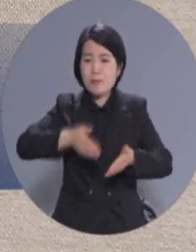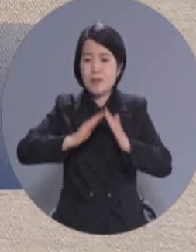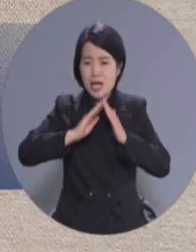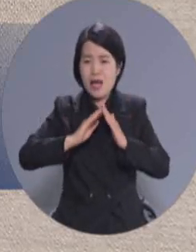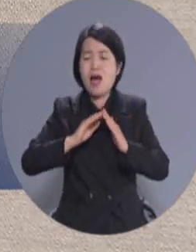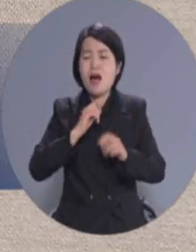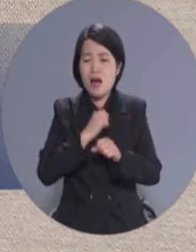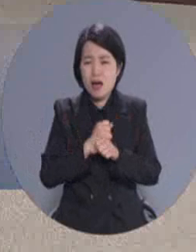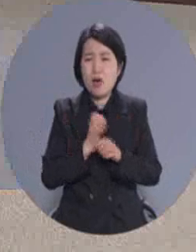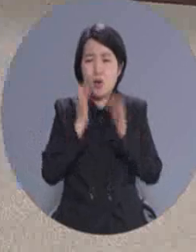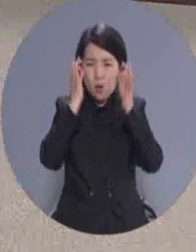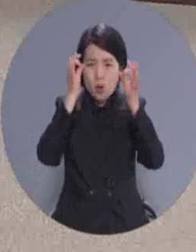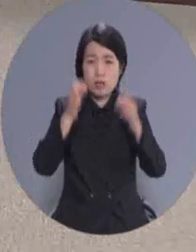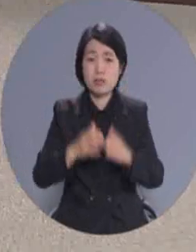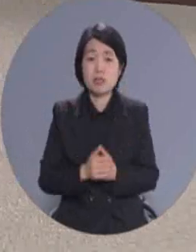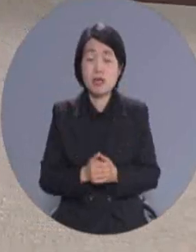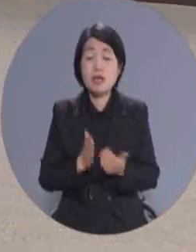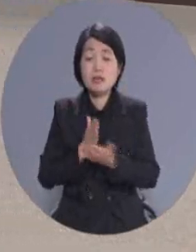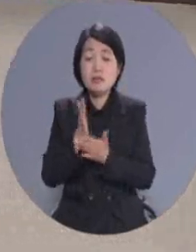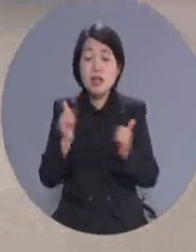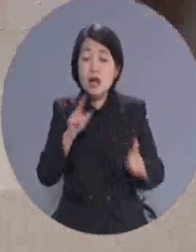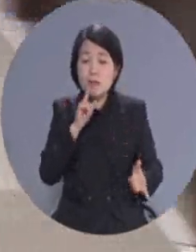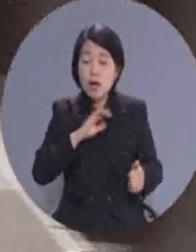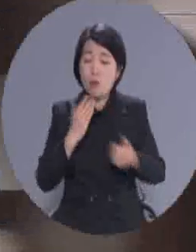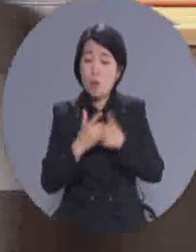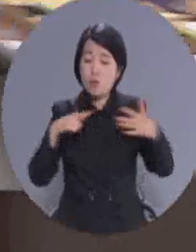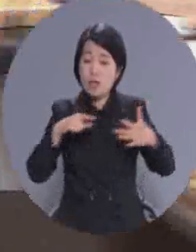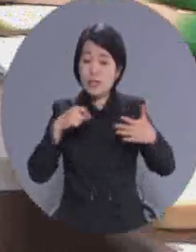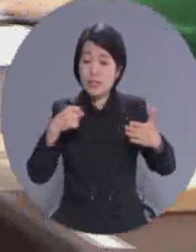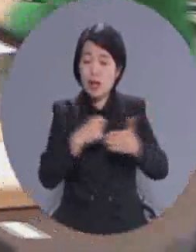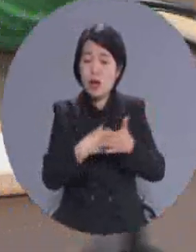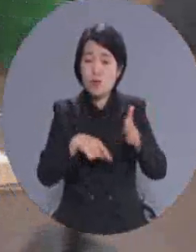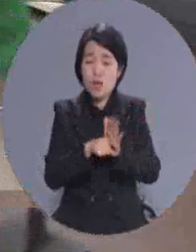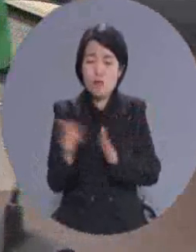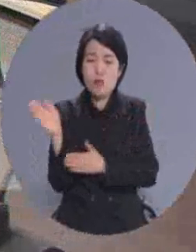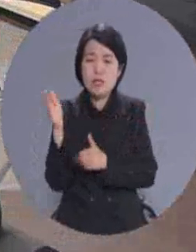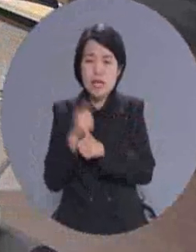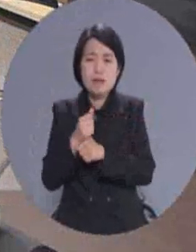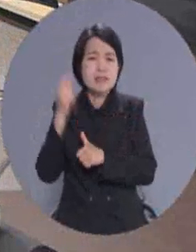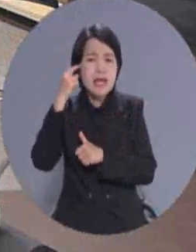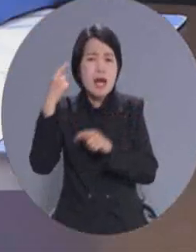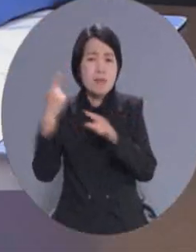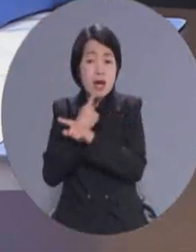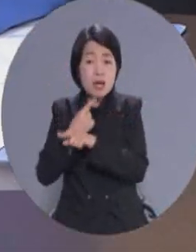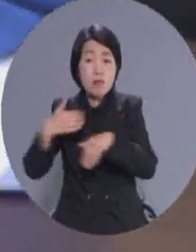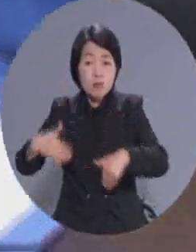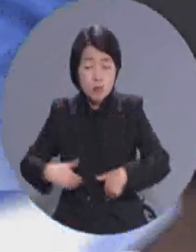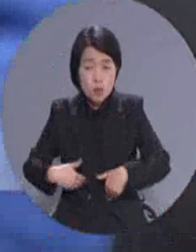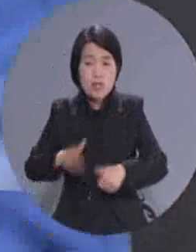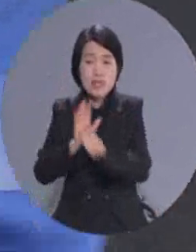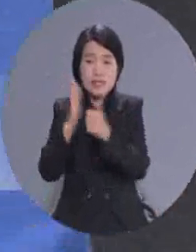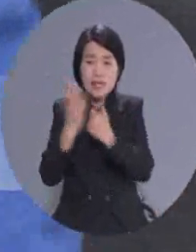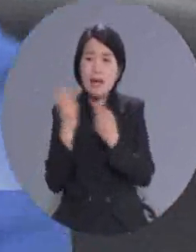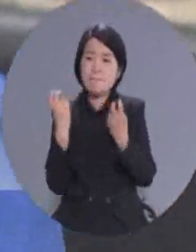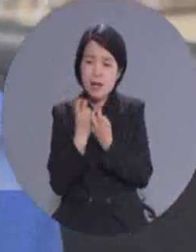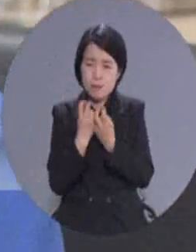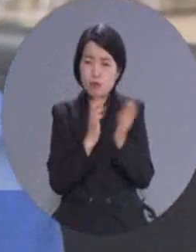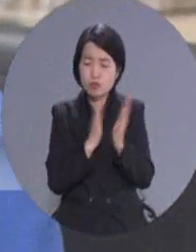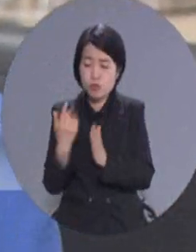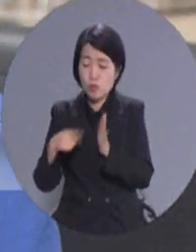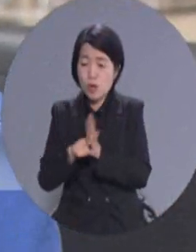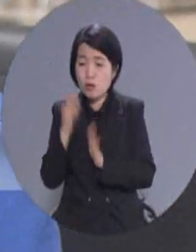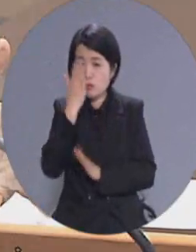예산이 세워질 수 있도록. 전문가들은 보호구역 지정을 위한 어업인들 인식 개선과 상생방안 마련 등에